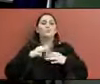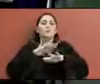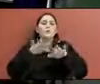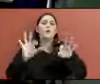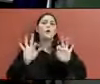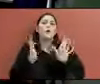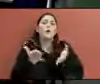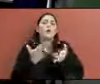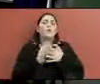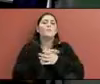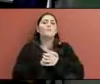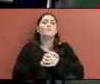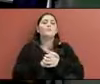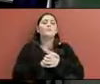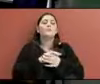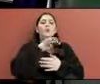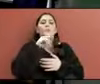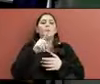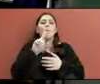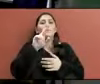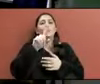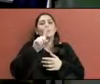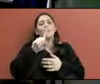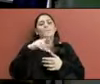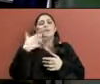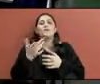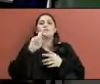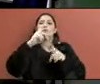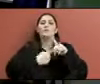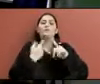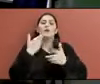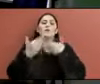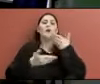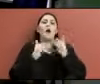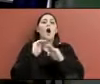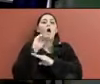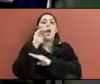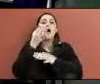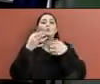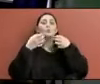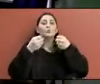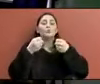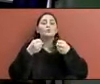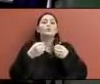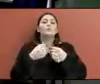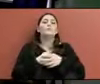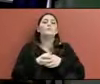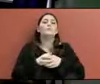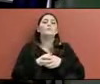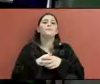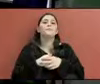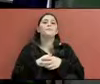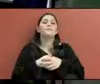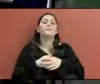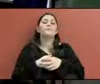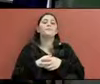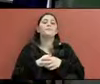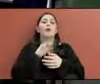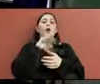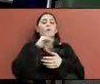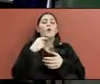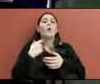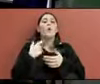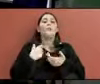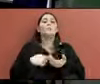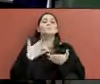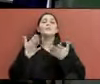hazır girmişken bir diğer projemizden daha bahsedeyim. Hayata tutun. Yaşlılarımızın özellikle